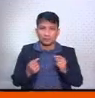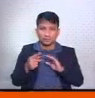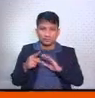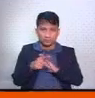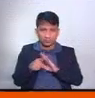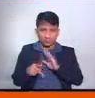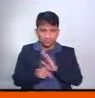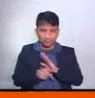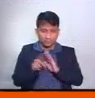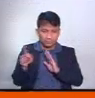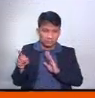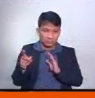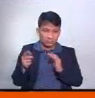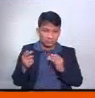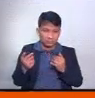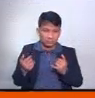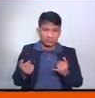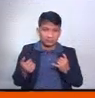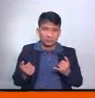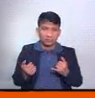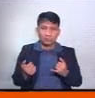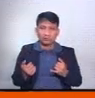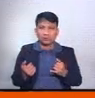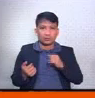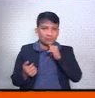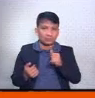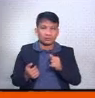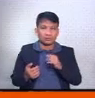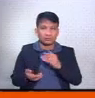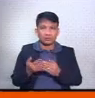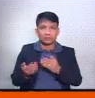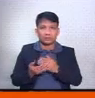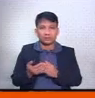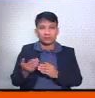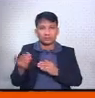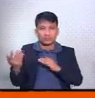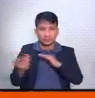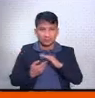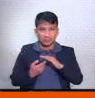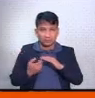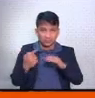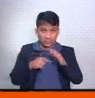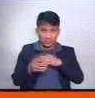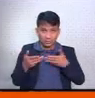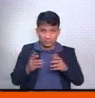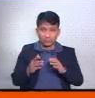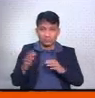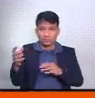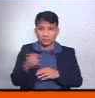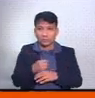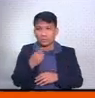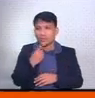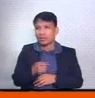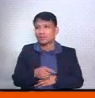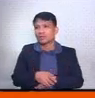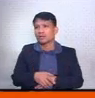na kunyari, hindi basta magpapapasok yata nang hindi nila nakukunan ng maayos na